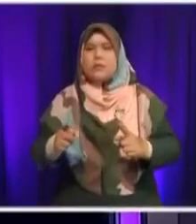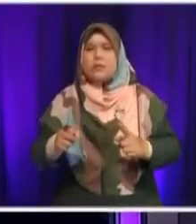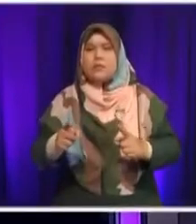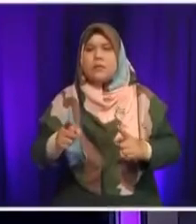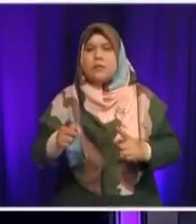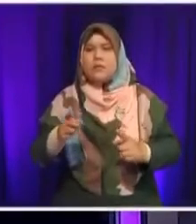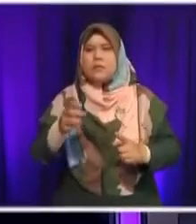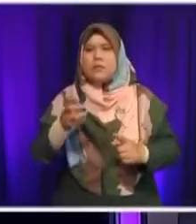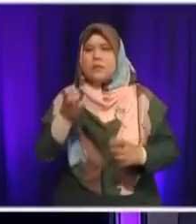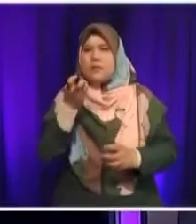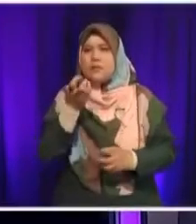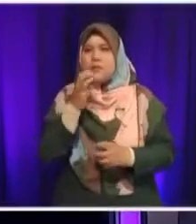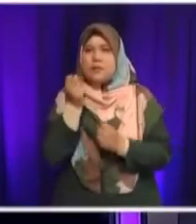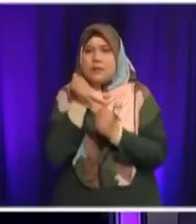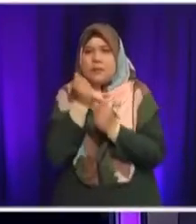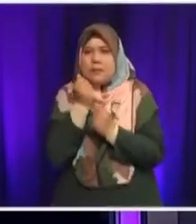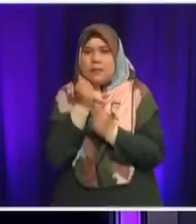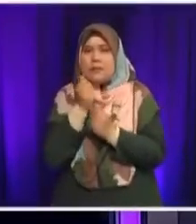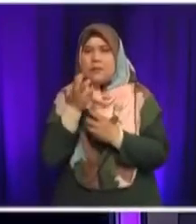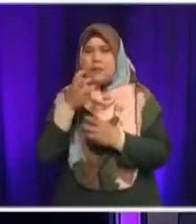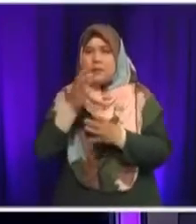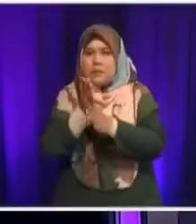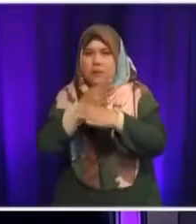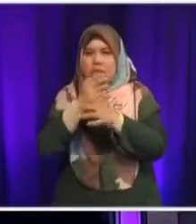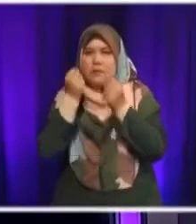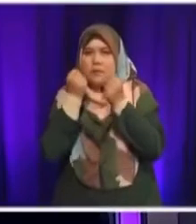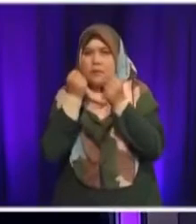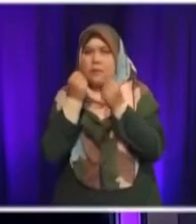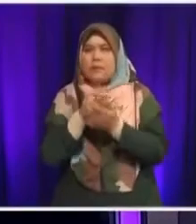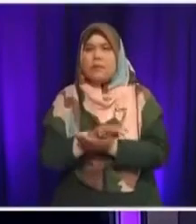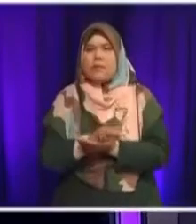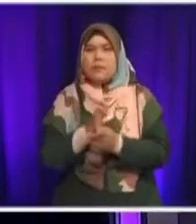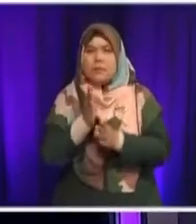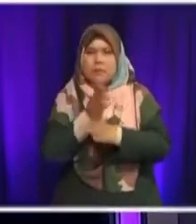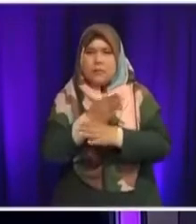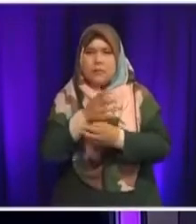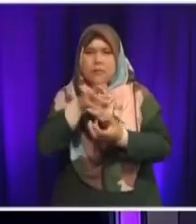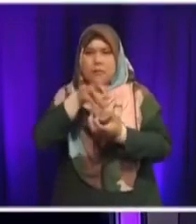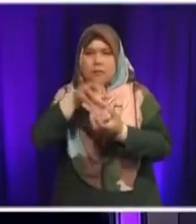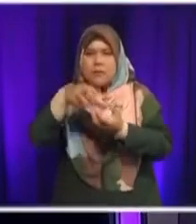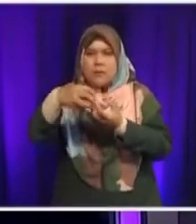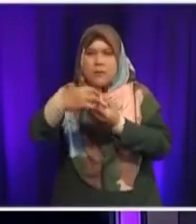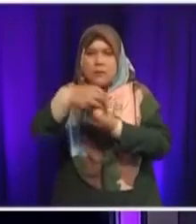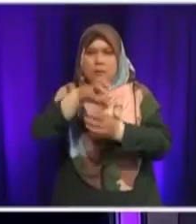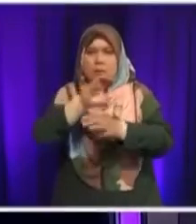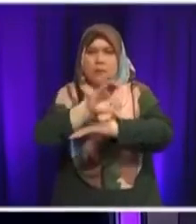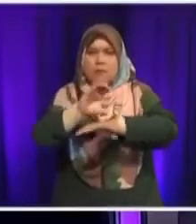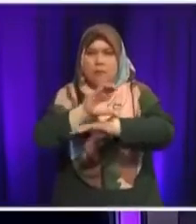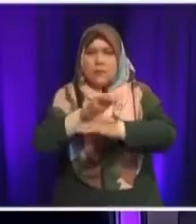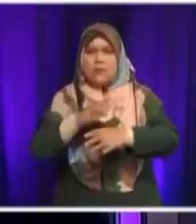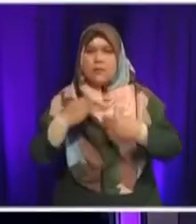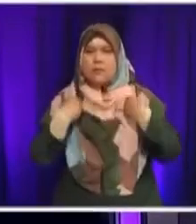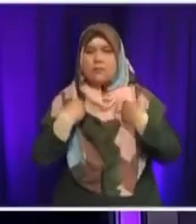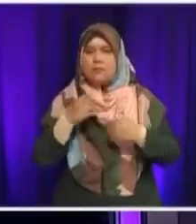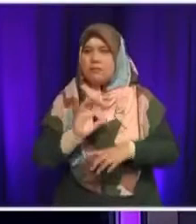Ice Oke dia akan membentuk Ice pada permukaan coklat kita tak mau permukaan air supaya jadinya kita